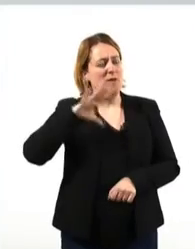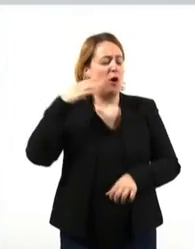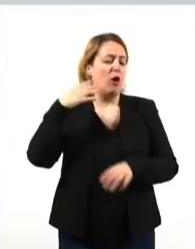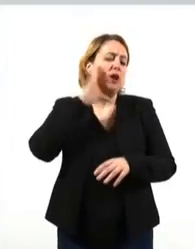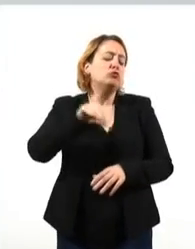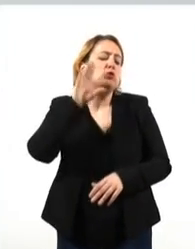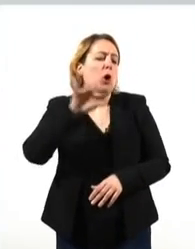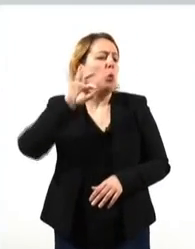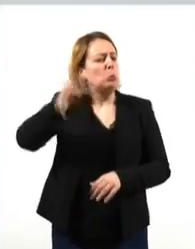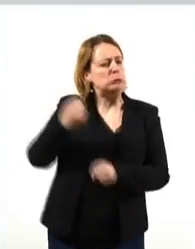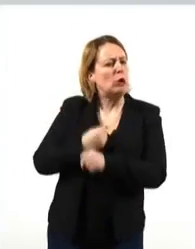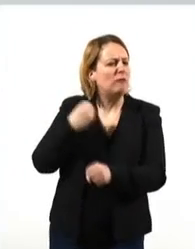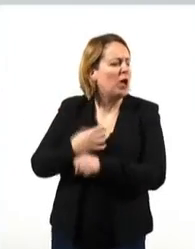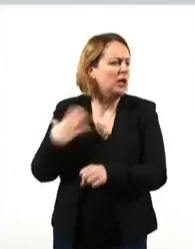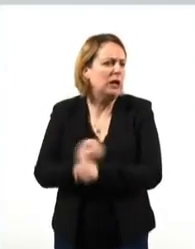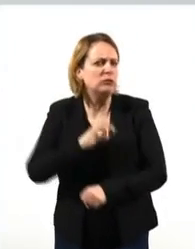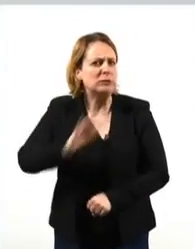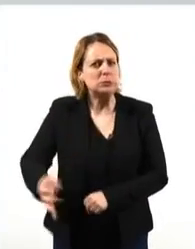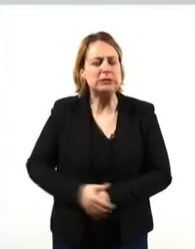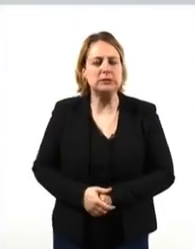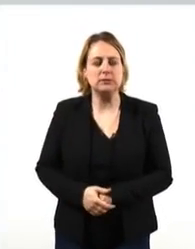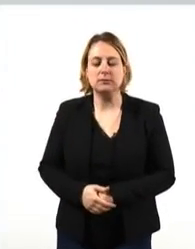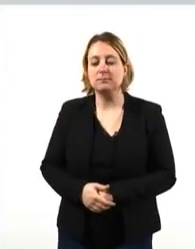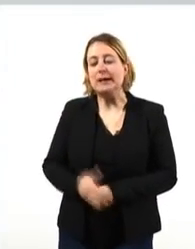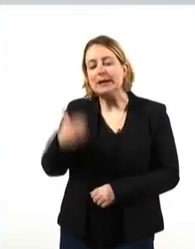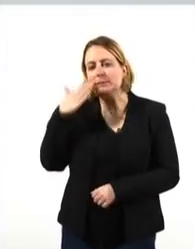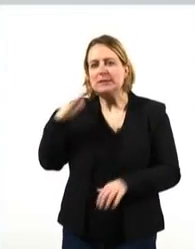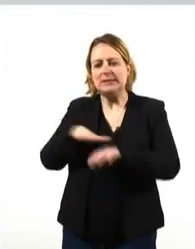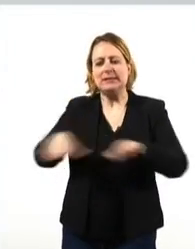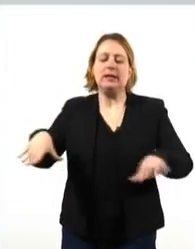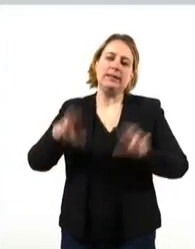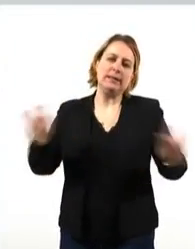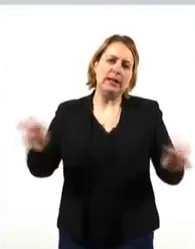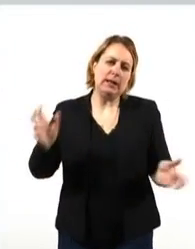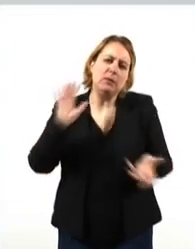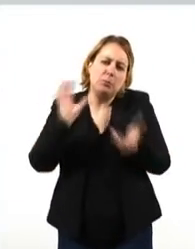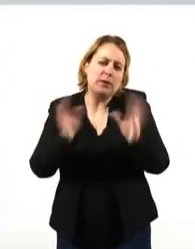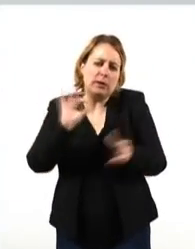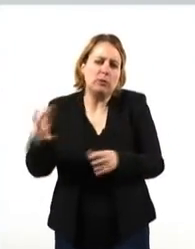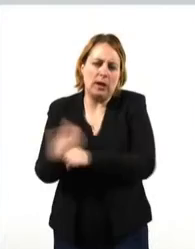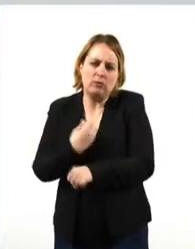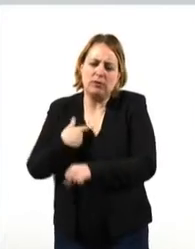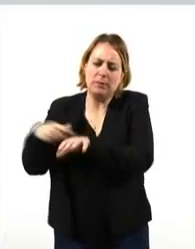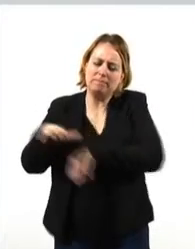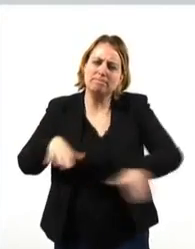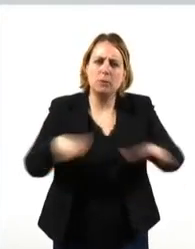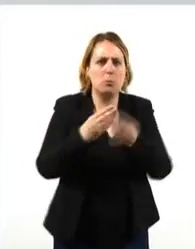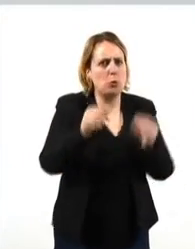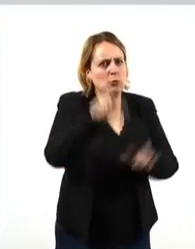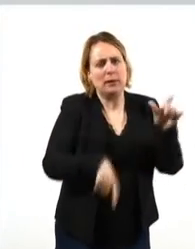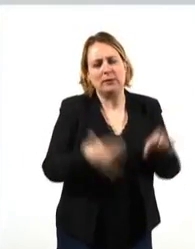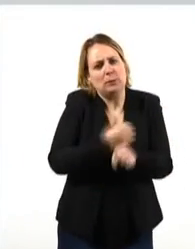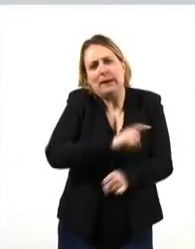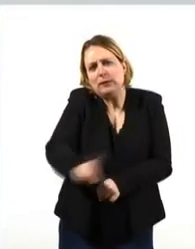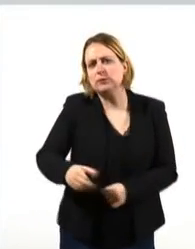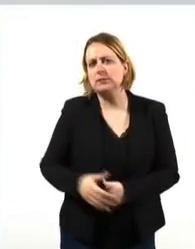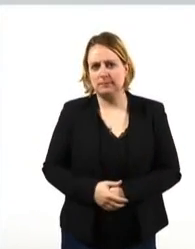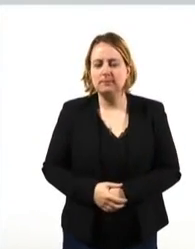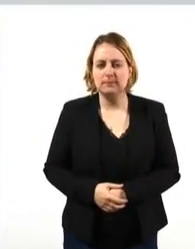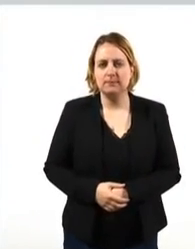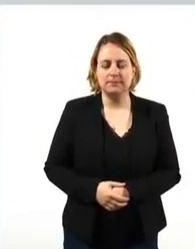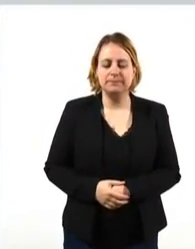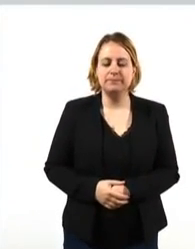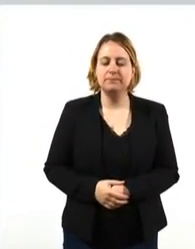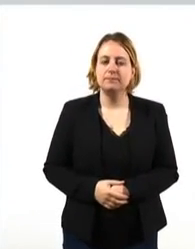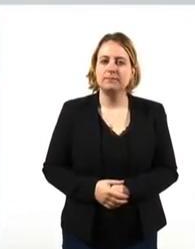très bien. Oui, d'accord, bon, bah, si vous êtes sur un plateau télé, peut-être que vous avez réussi, mais bon, il y en a plein d'autres, et ça n'a pas été le cas. Donc voilà, pour